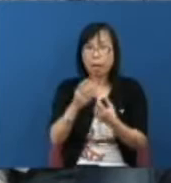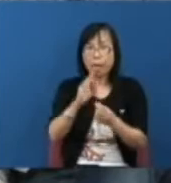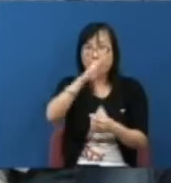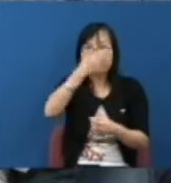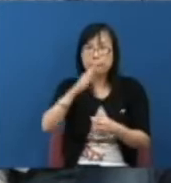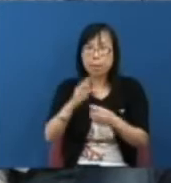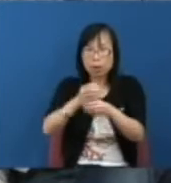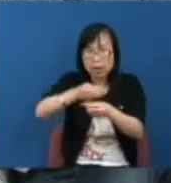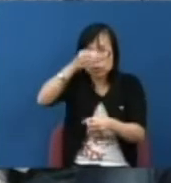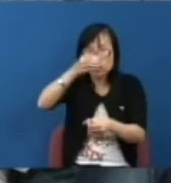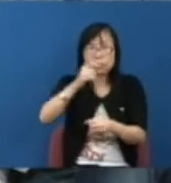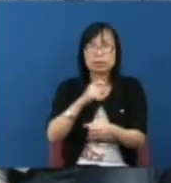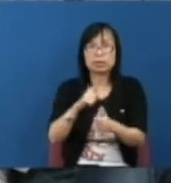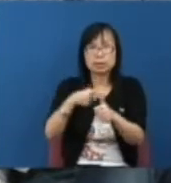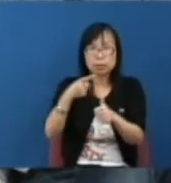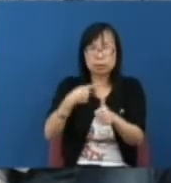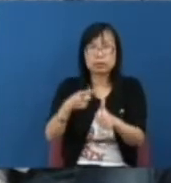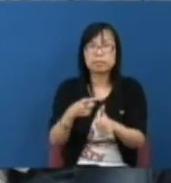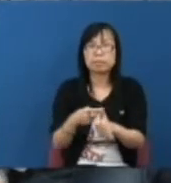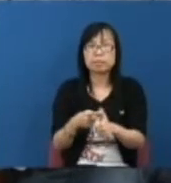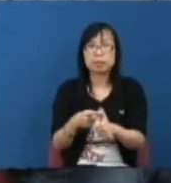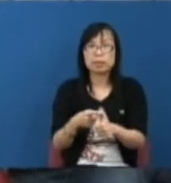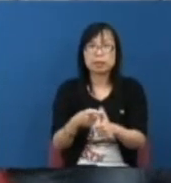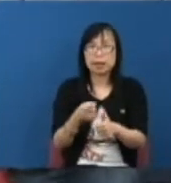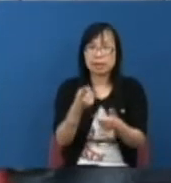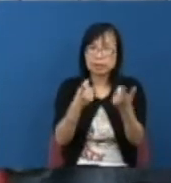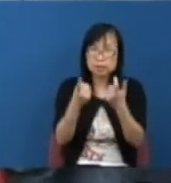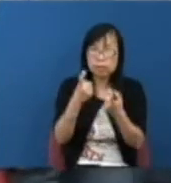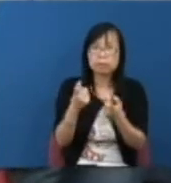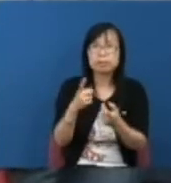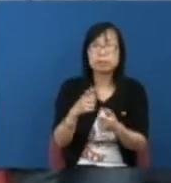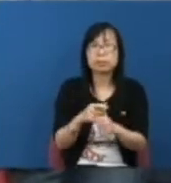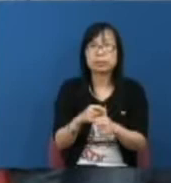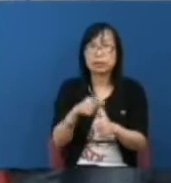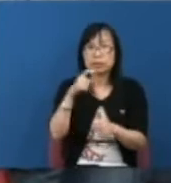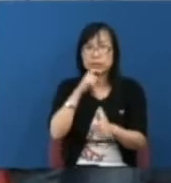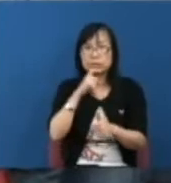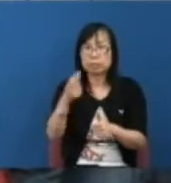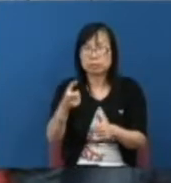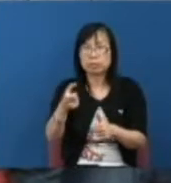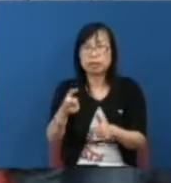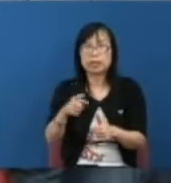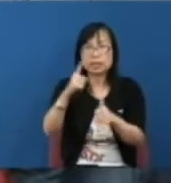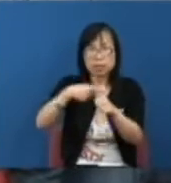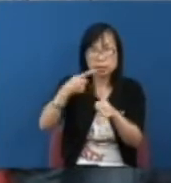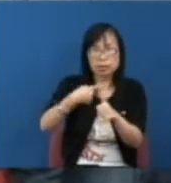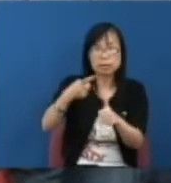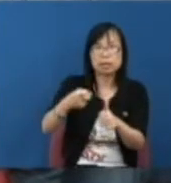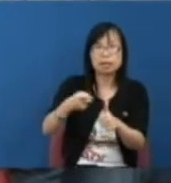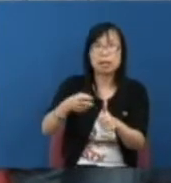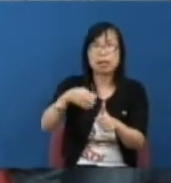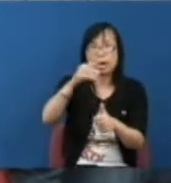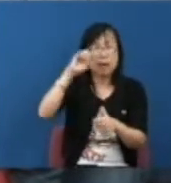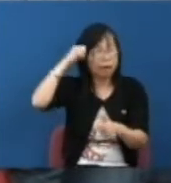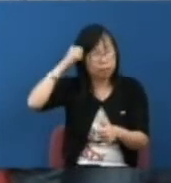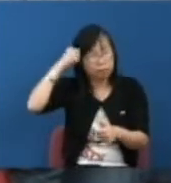優先喺個招標嗰、那個spec 裏邊咧就係、是、如果係有呢個成分咧，就會優先喺個 tender 裏邊